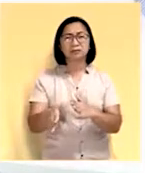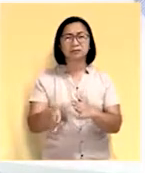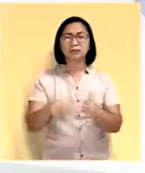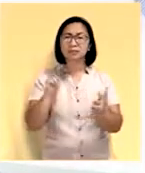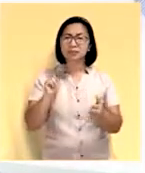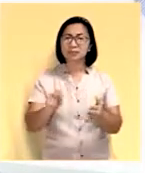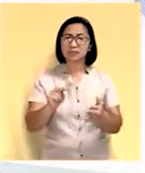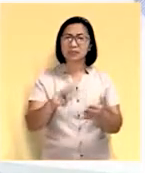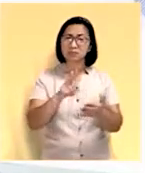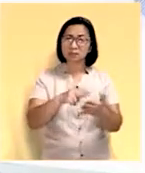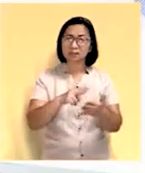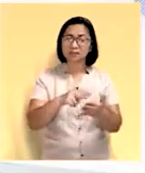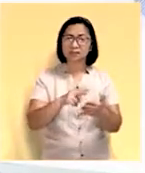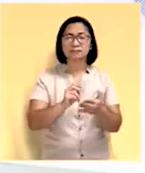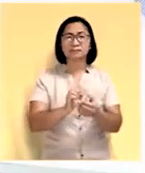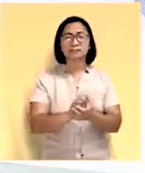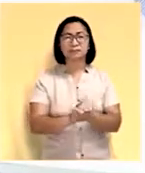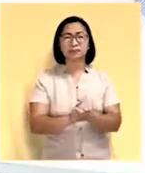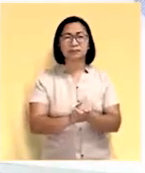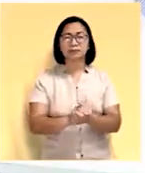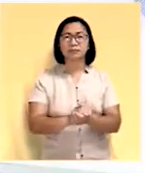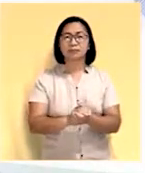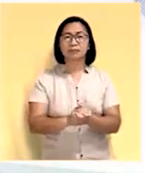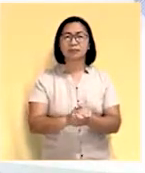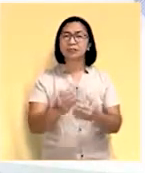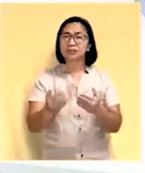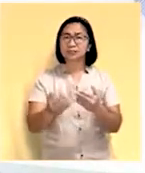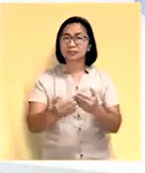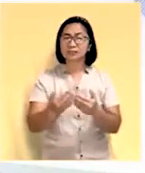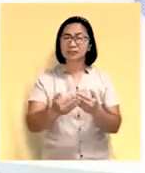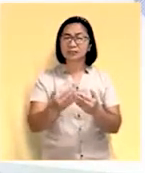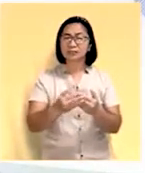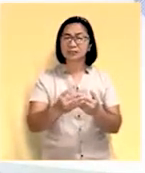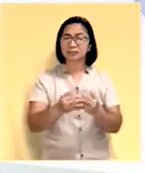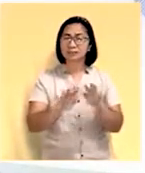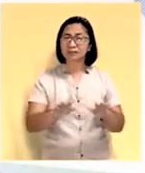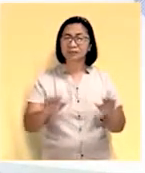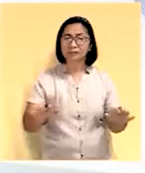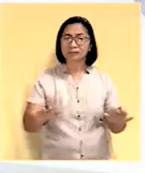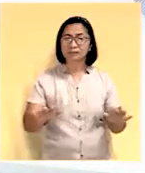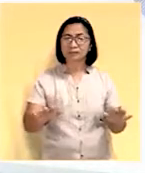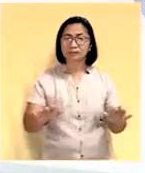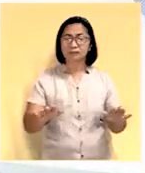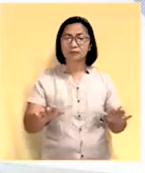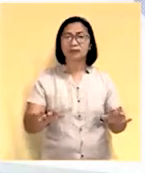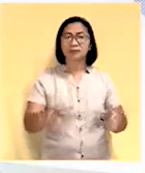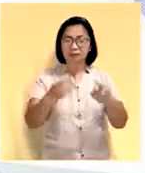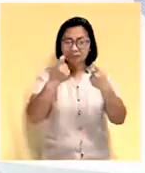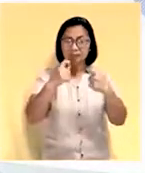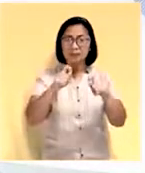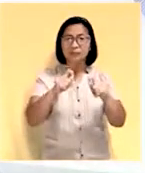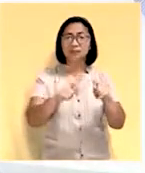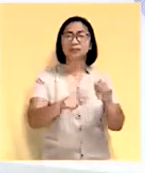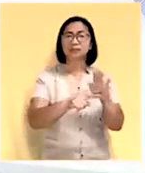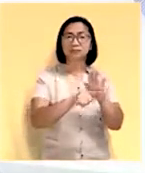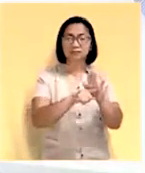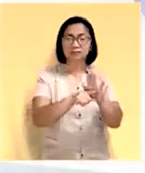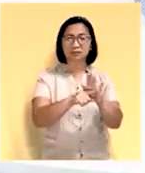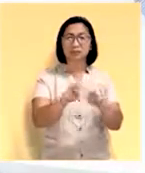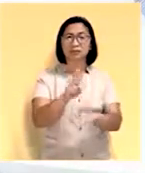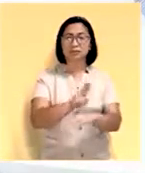aklat na dapat niyang basahin. Madali lang yan, mga anak. Gamitin natin ang subtraction.